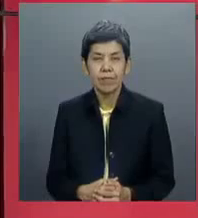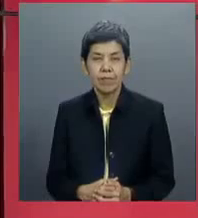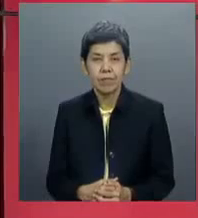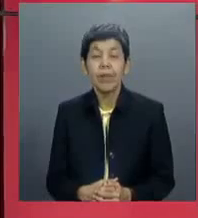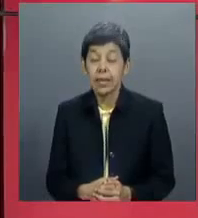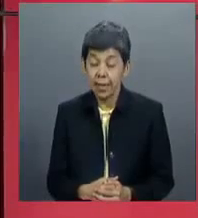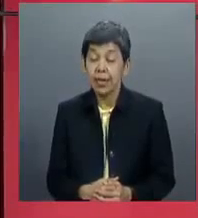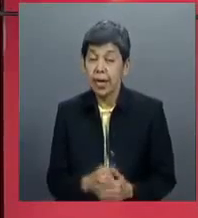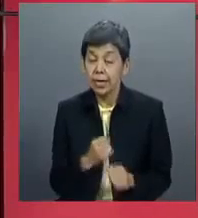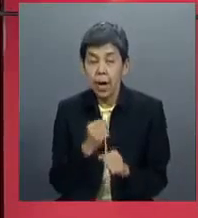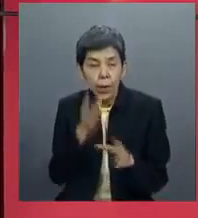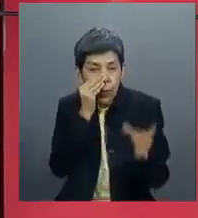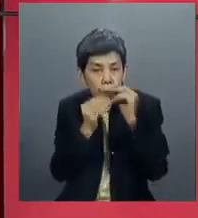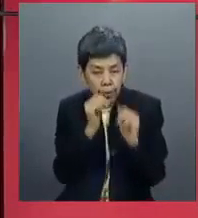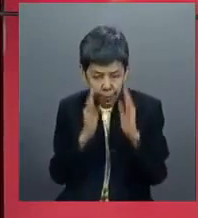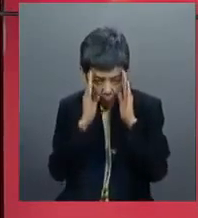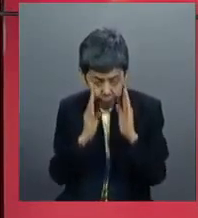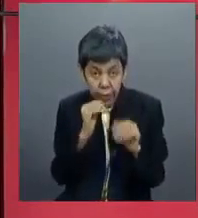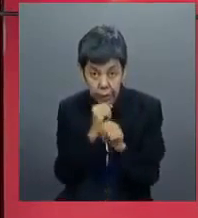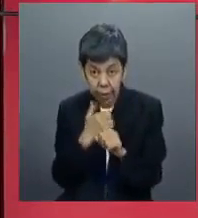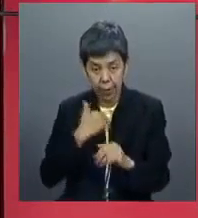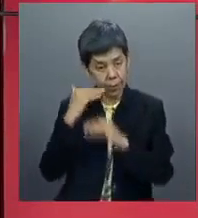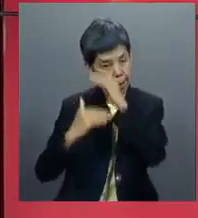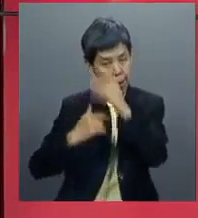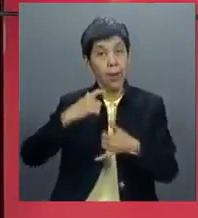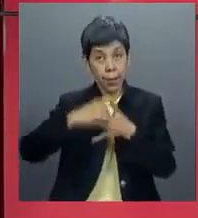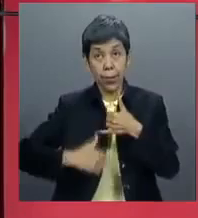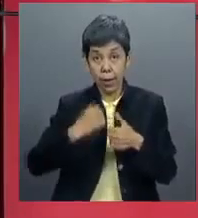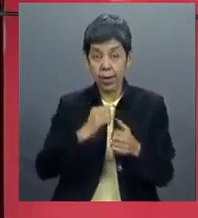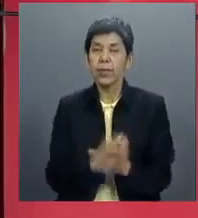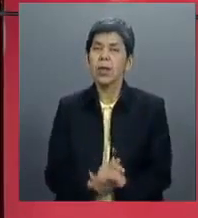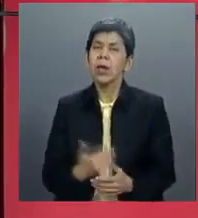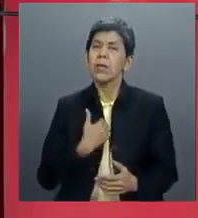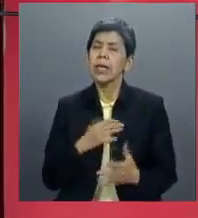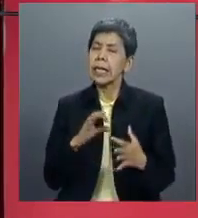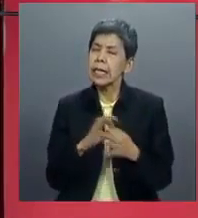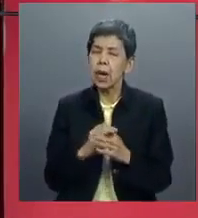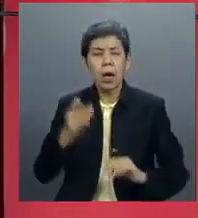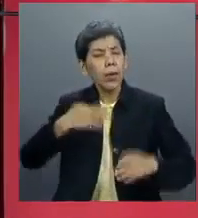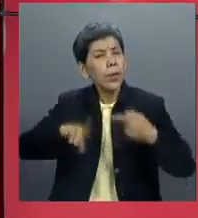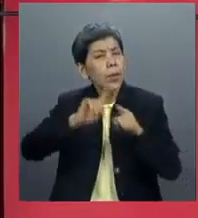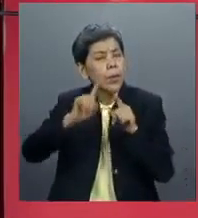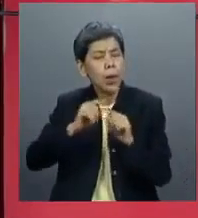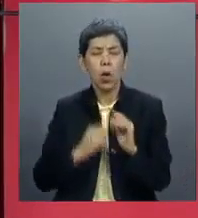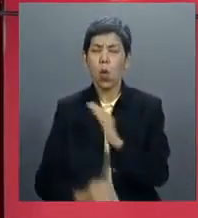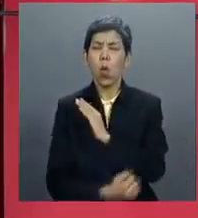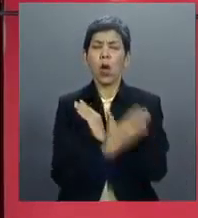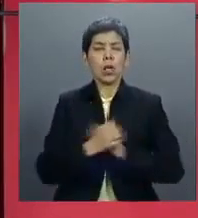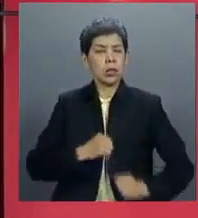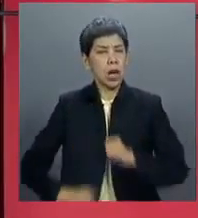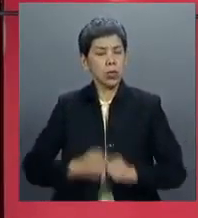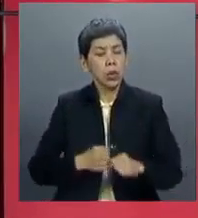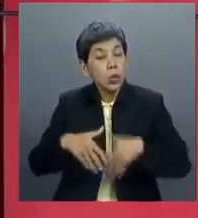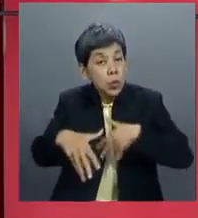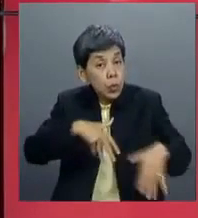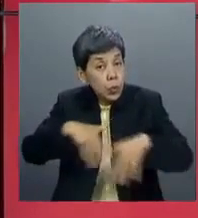มากกว่าการเสริมทักษะสมาธิสติปัญญาแล้วก็พัฒนาบุคลิกภาพนะคะนาฏศิลป์ค่ะยังเป็นกิจกรรมที่เปิดโอกาสให้เยาวชนที่ชุมช